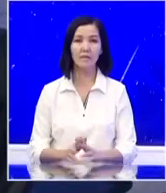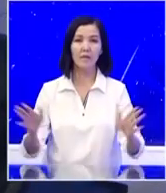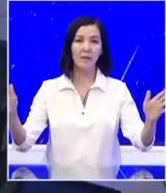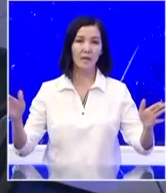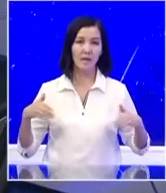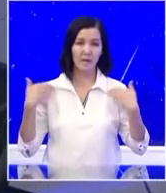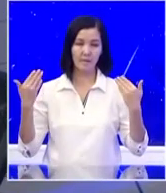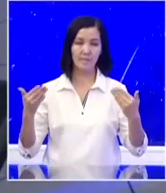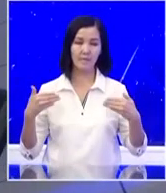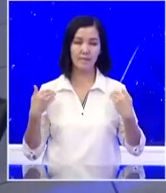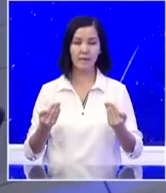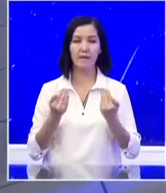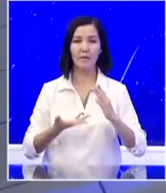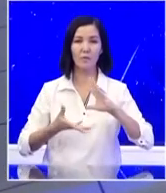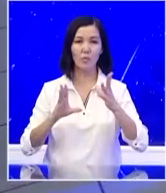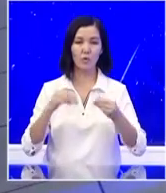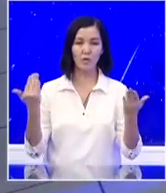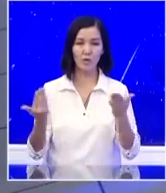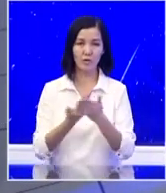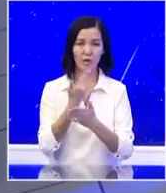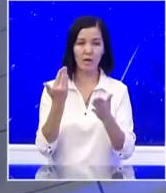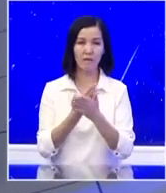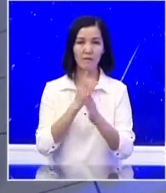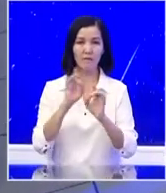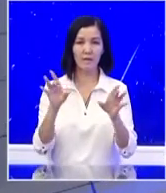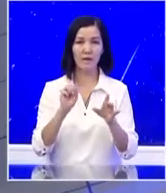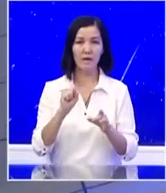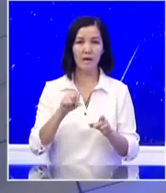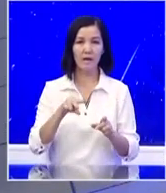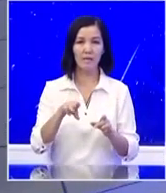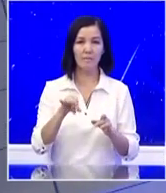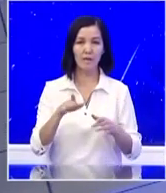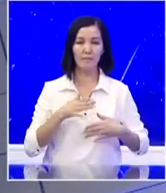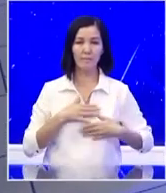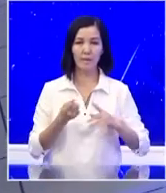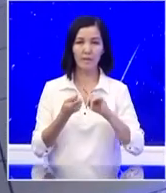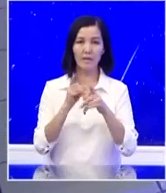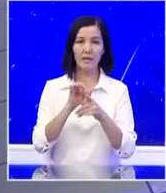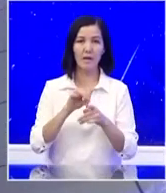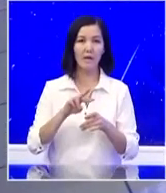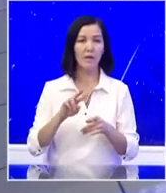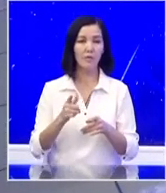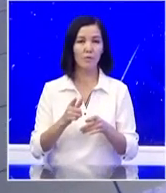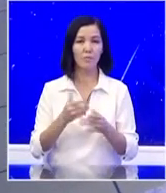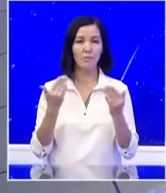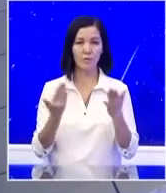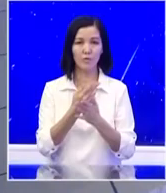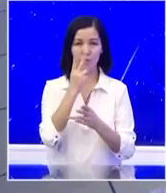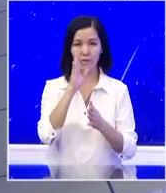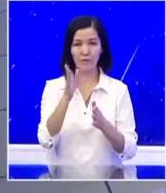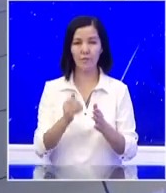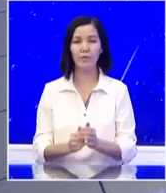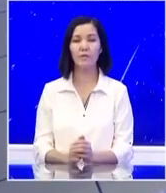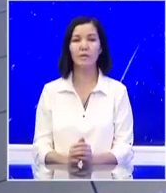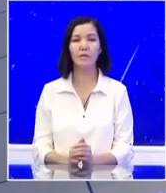Кеш жарық қадірменді көрермен, тікелей эфирде жаңалықтар, студияда Алмат Хамид, сурдо аудармада Айгүл Жұмашқызы. Бүгінгі хабарда